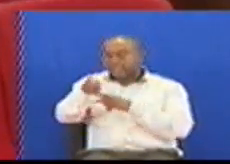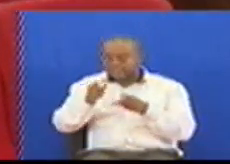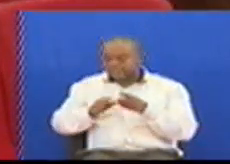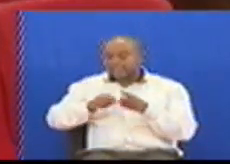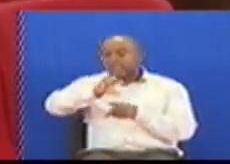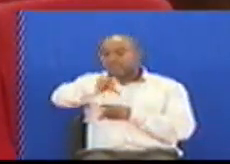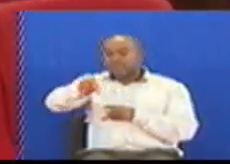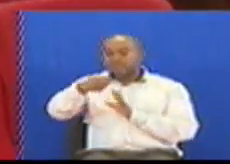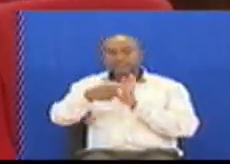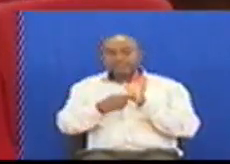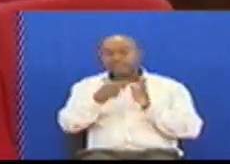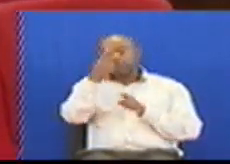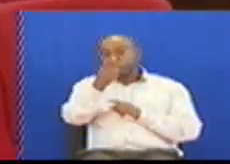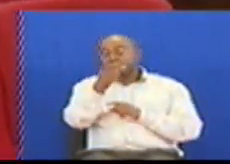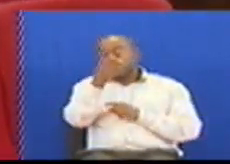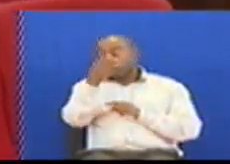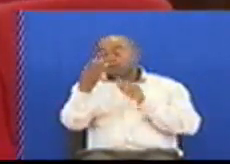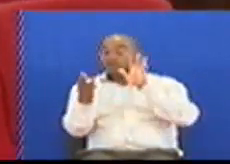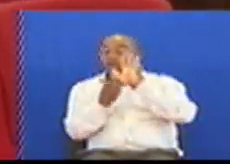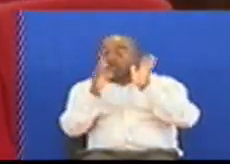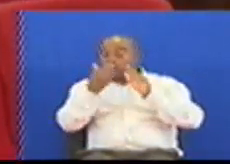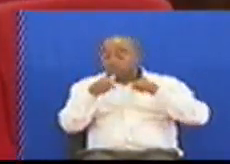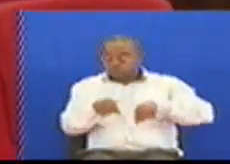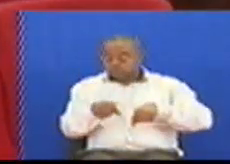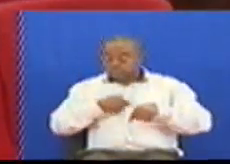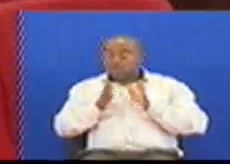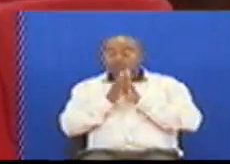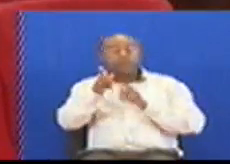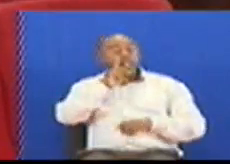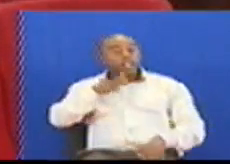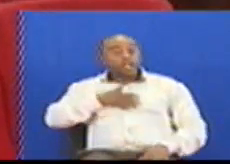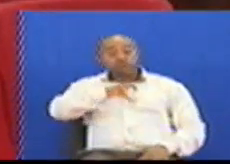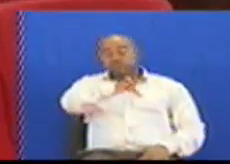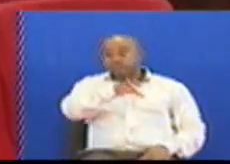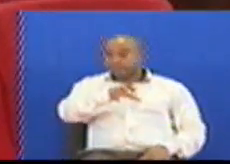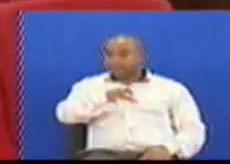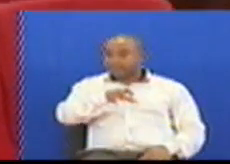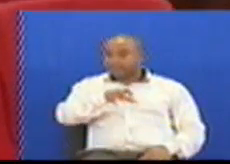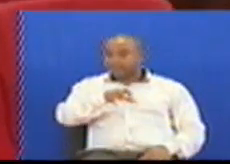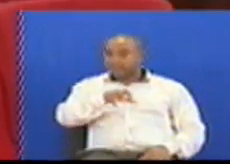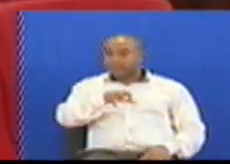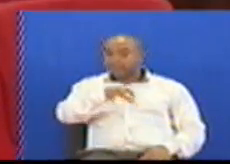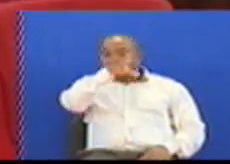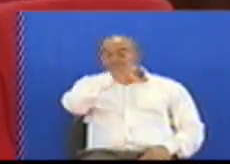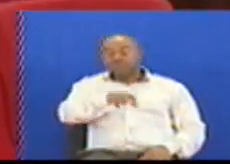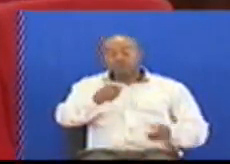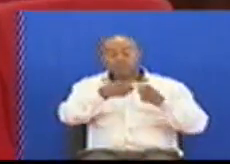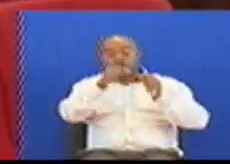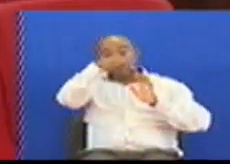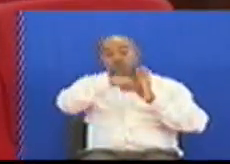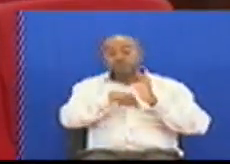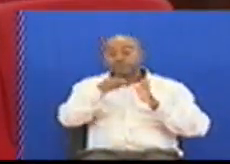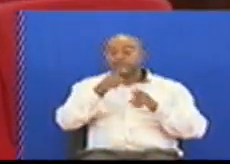tarehe 28 mwezi huu. Mimi nimuombe sana kaka yangu Jafo, jimbo la Kigoma Kusini liko kwenye mchakato wa kugawika